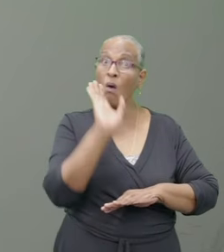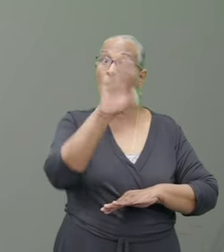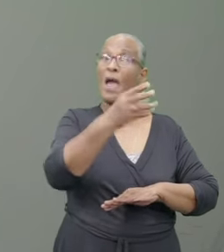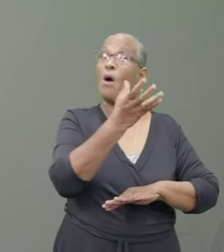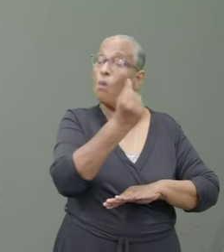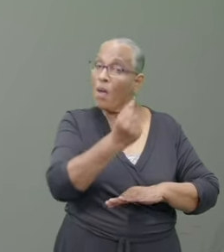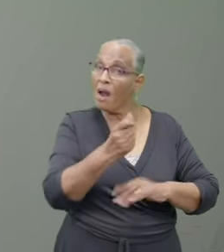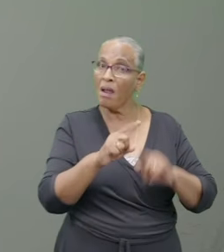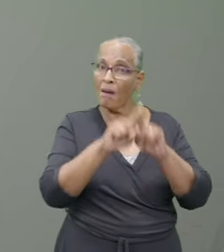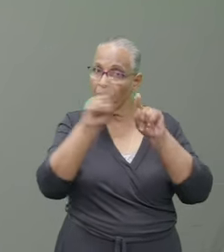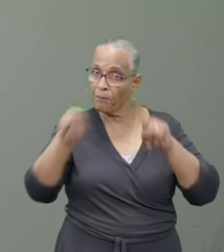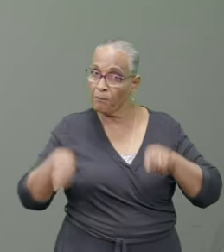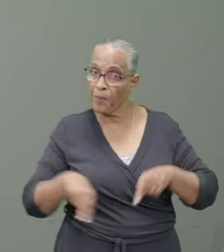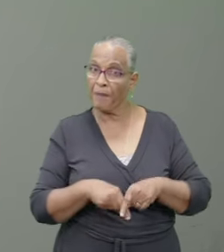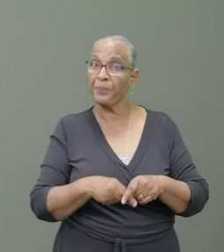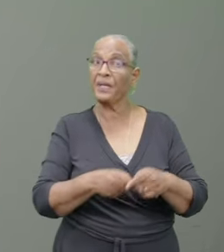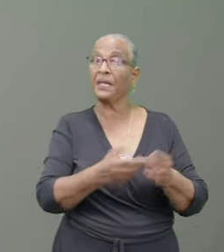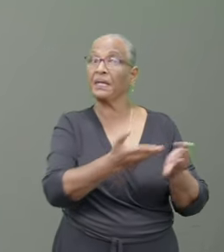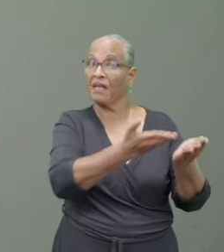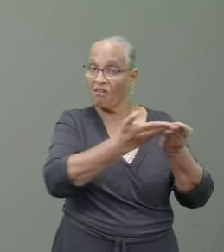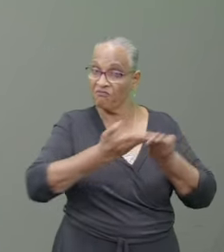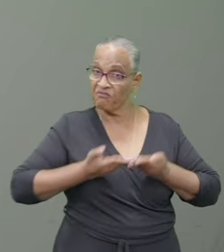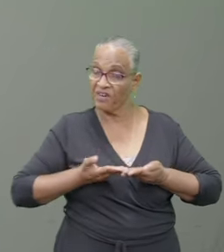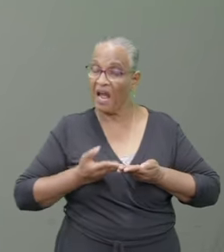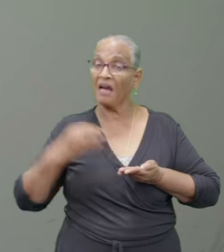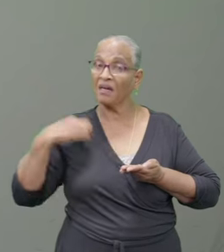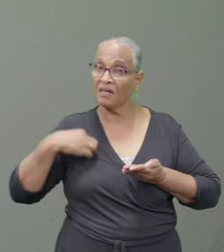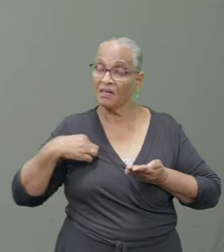Van 250 SRD naar